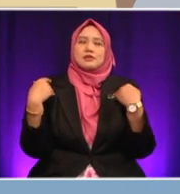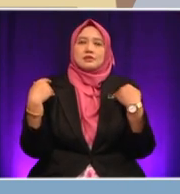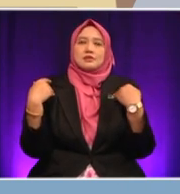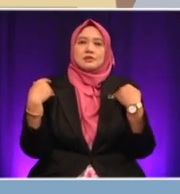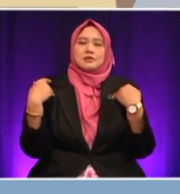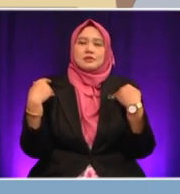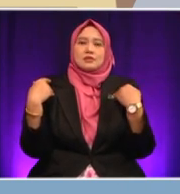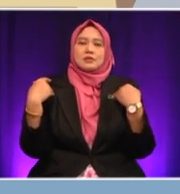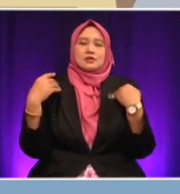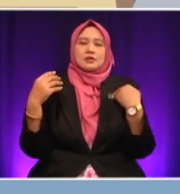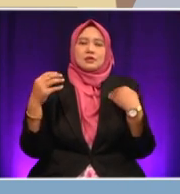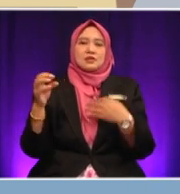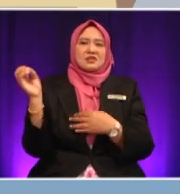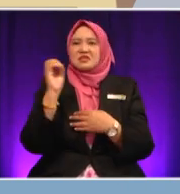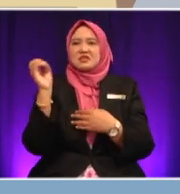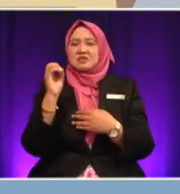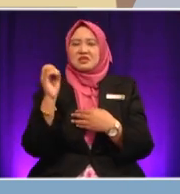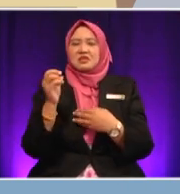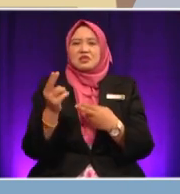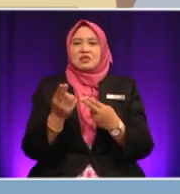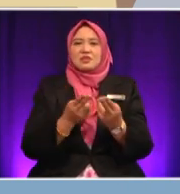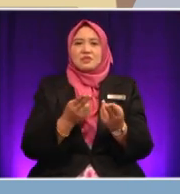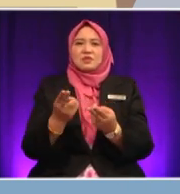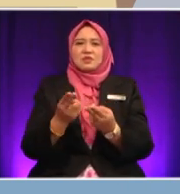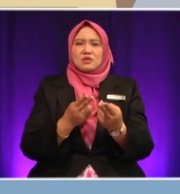Cuma tidak ada usaha kerajaan